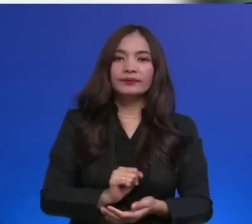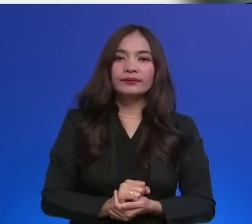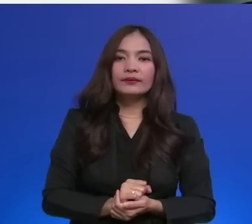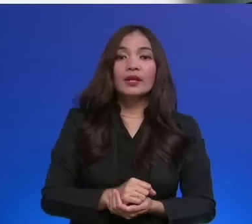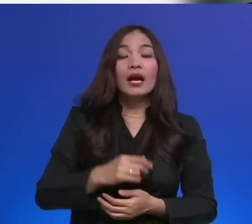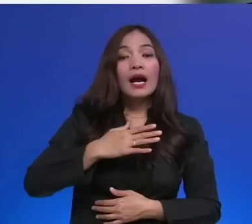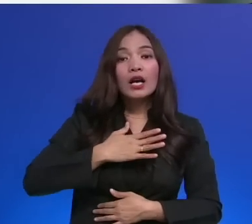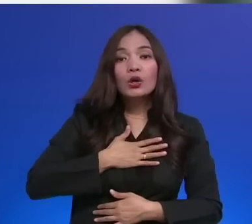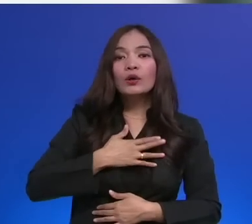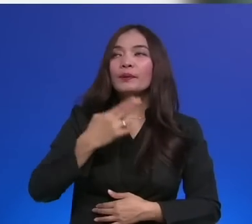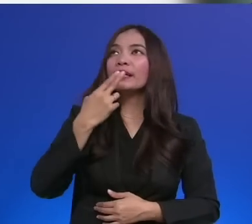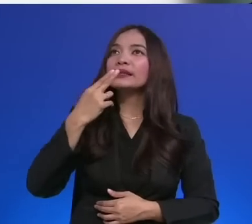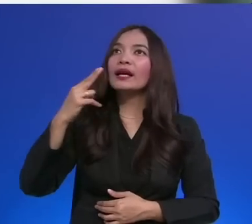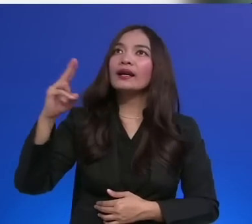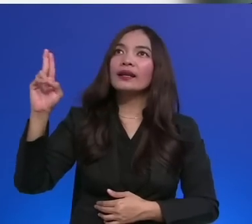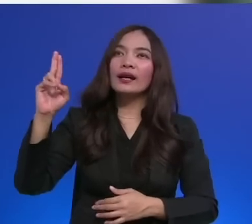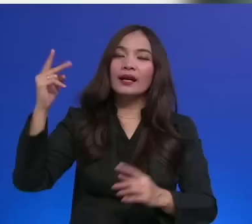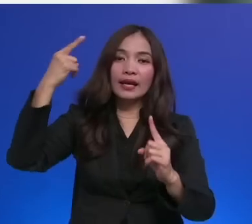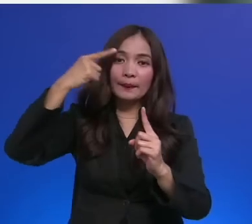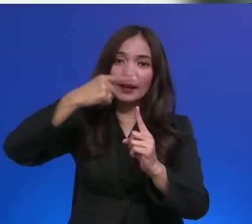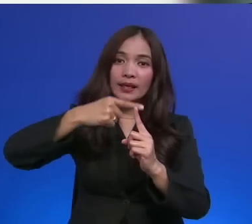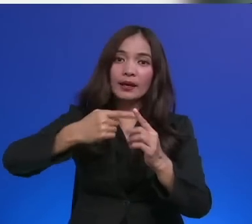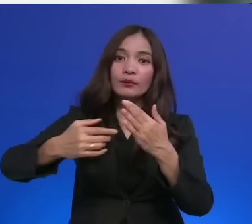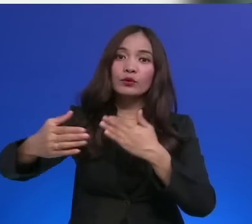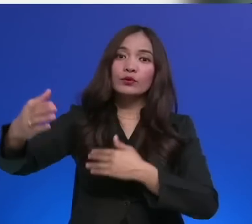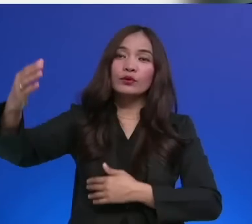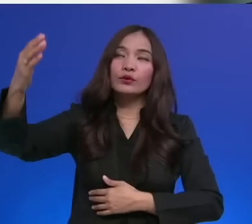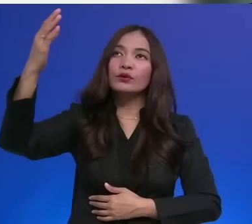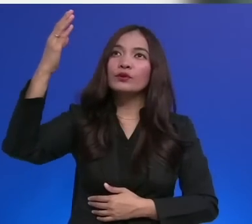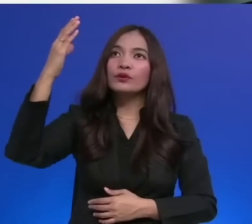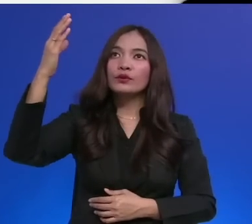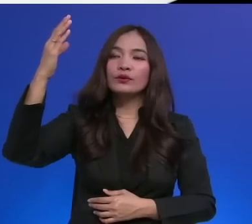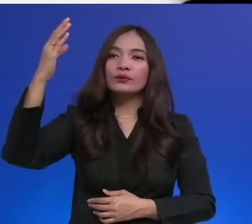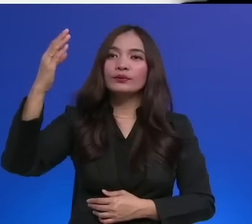aku percaya kepadamu.